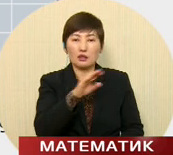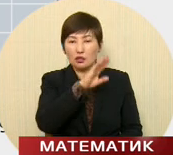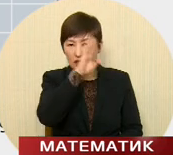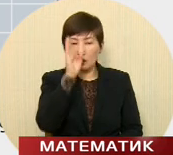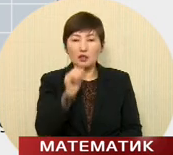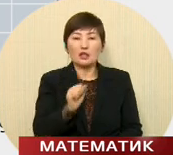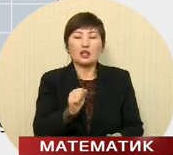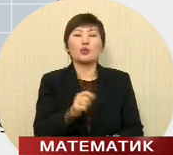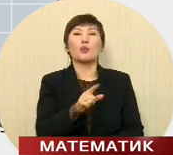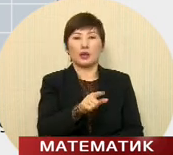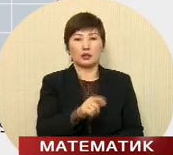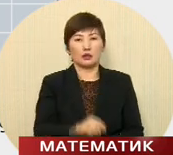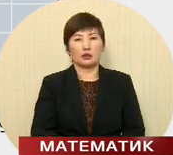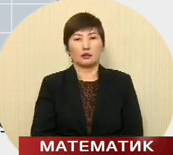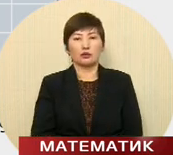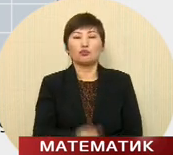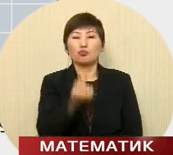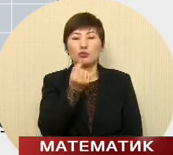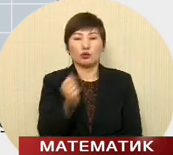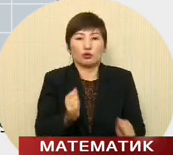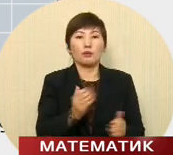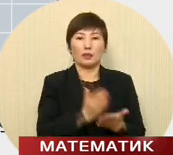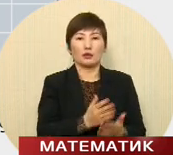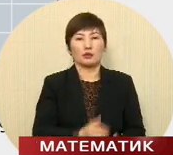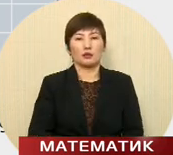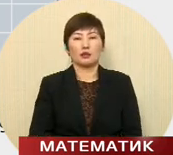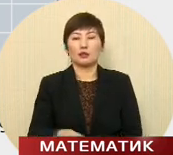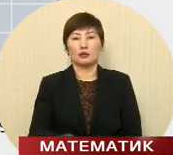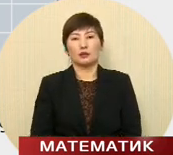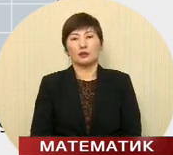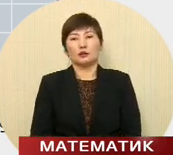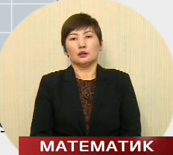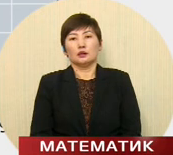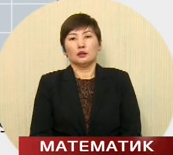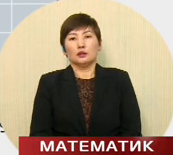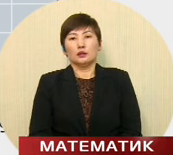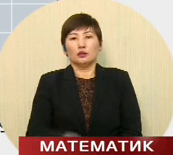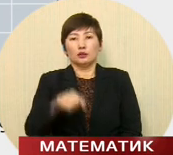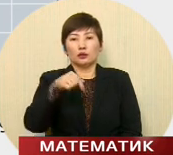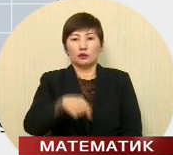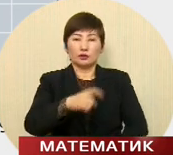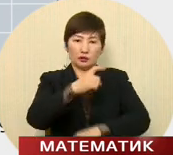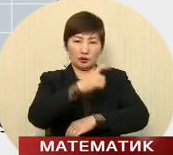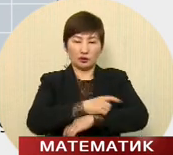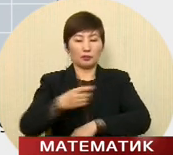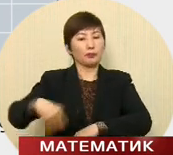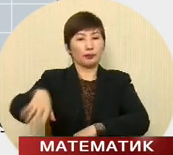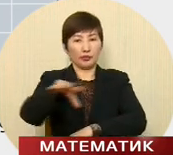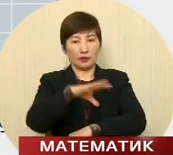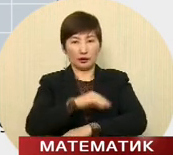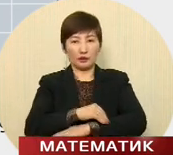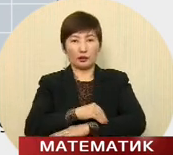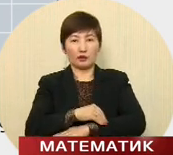За ингээд Өнөөдрийн хичээлээр бид нар